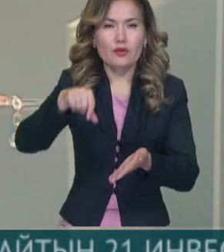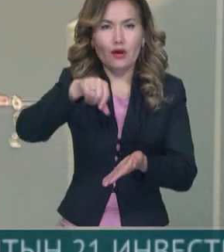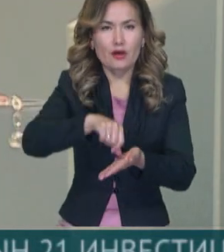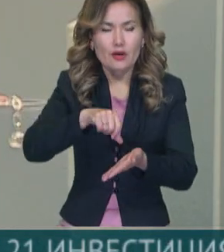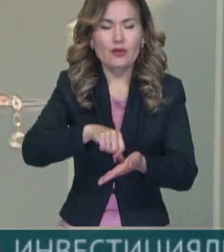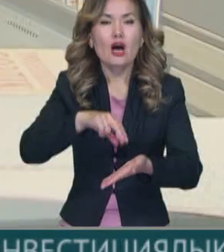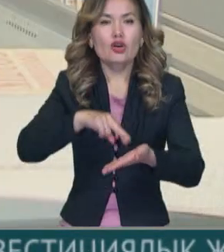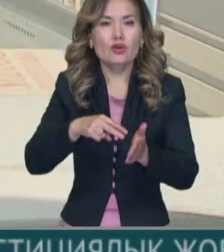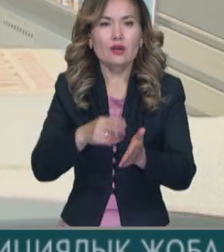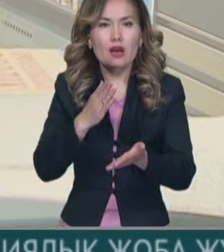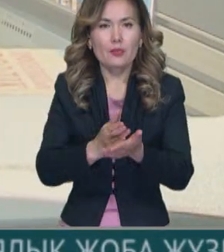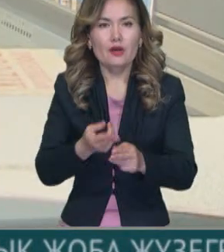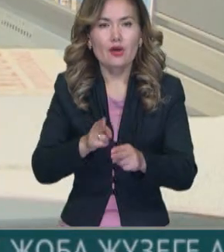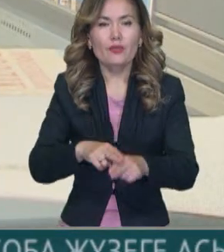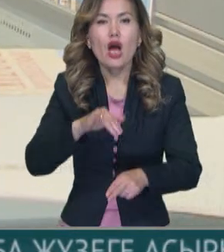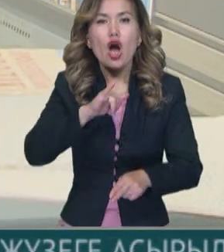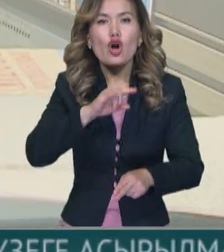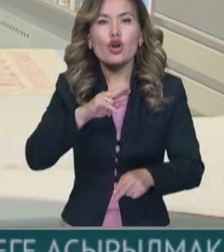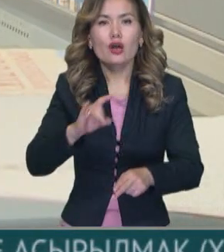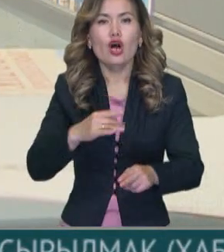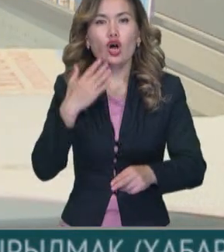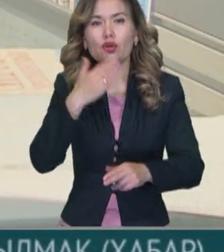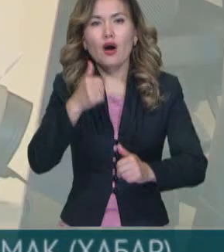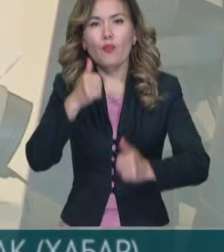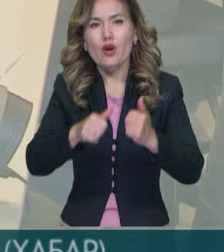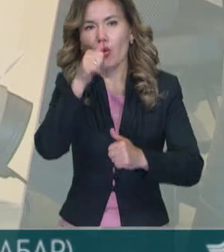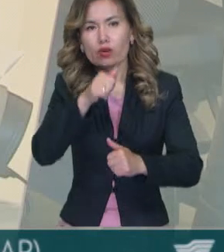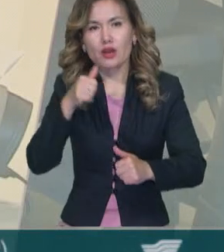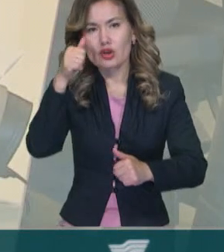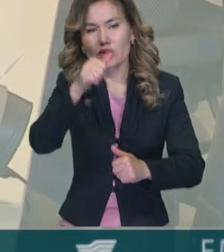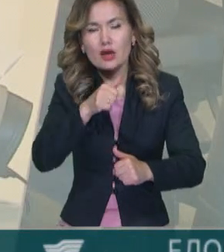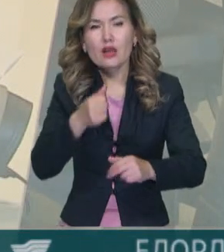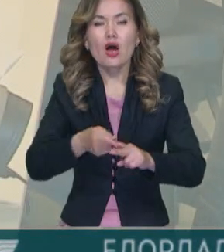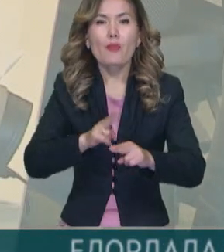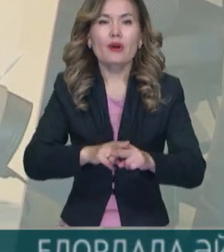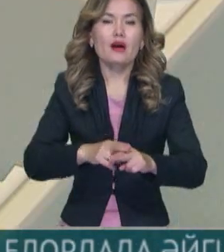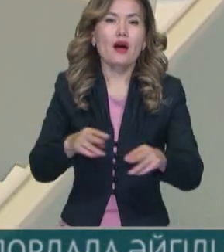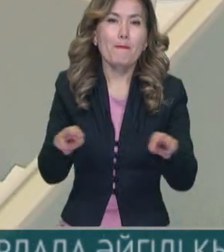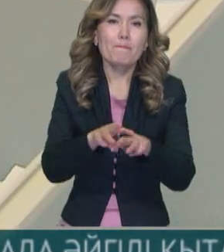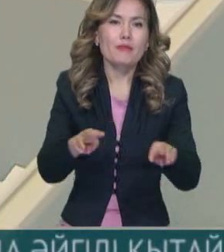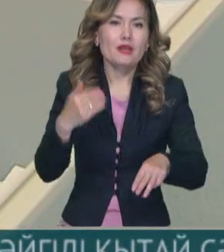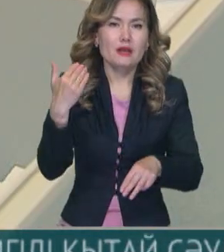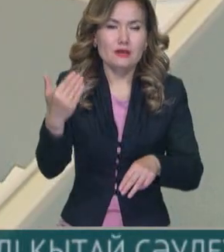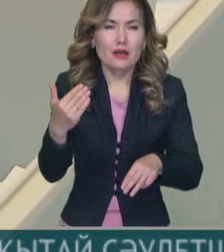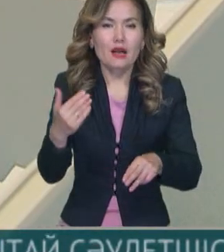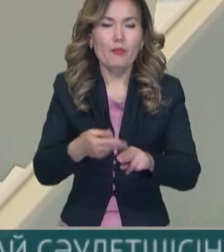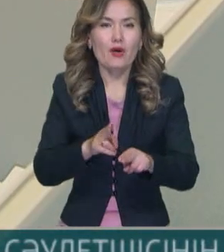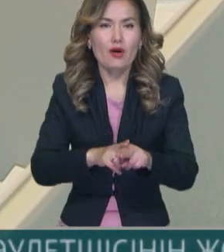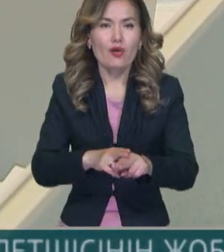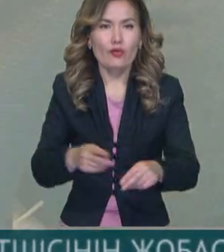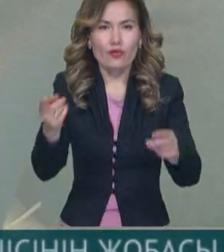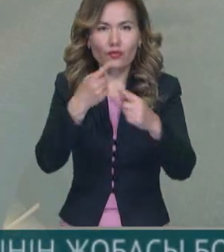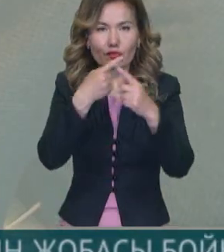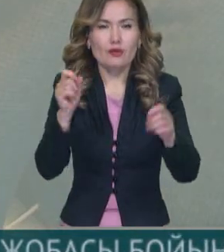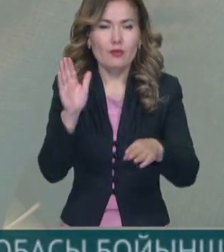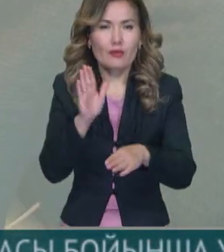деп жоспарланған. Естеріңізге сала кетейік, Үркер ұлттық байқауы өткен жылы ақпарат және коммуникациялар министрлігінің бастамасымен жарияланған